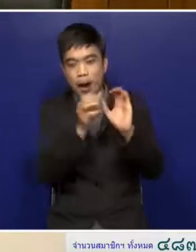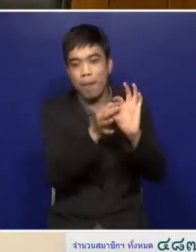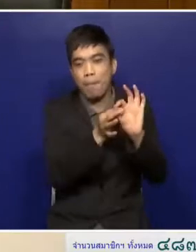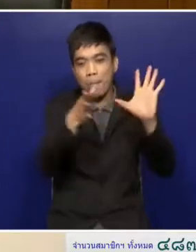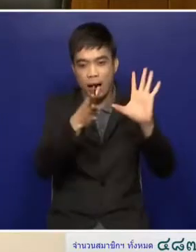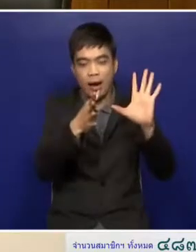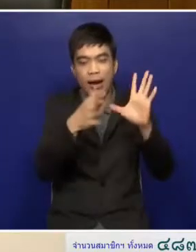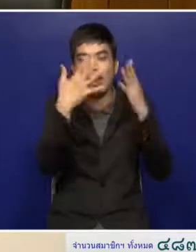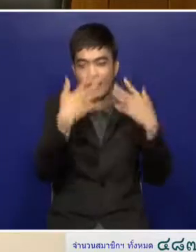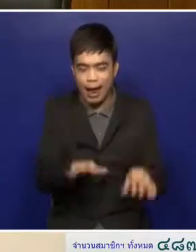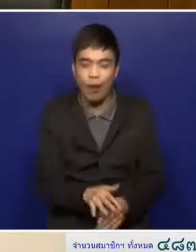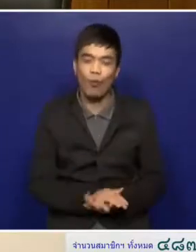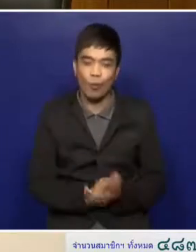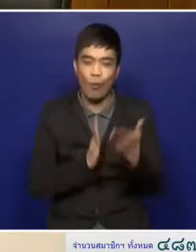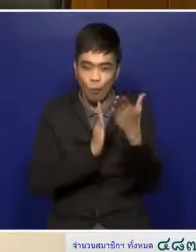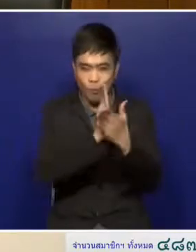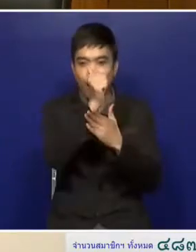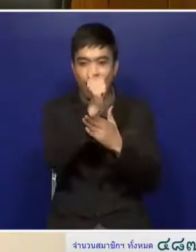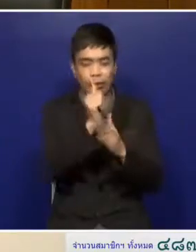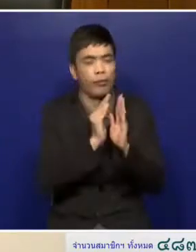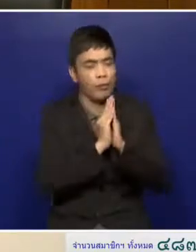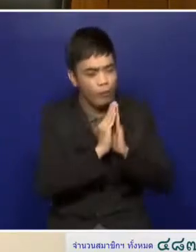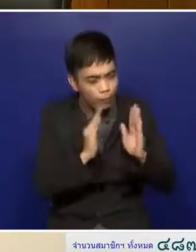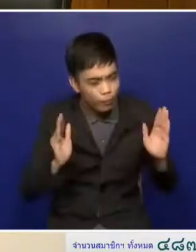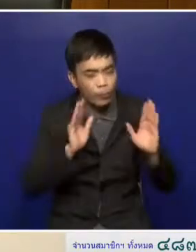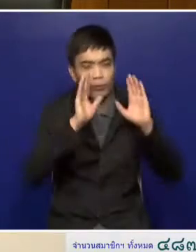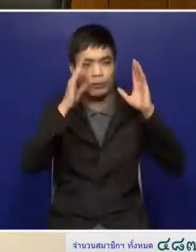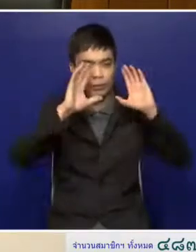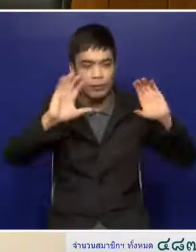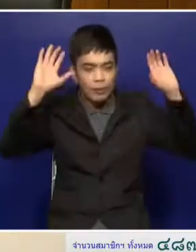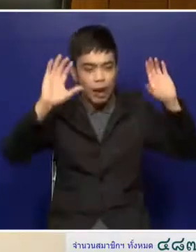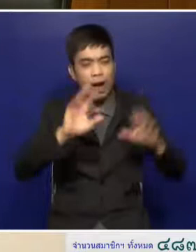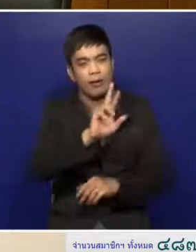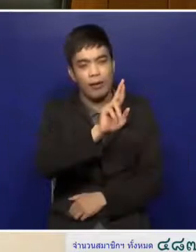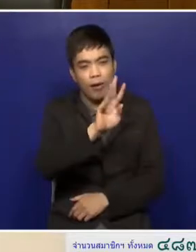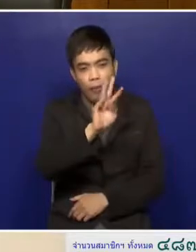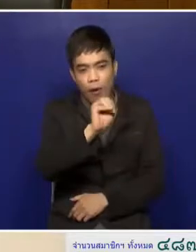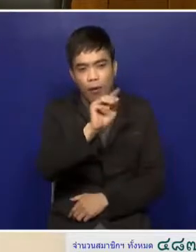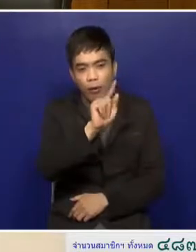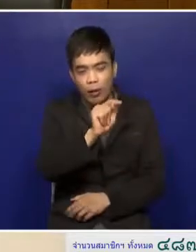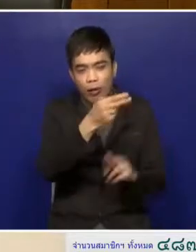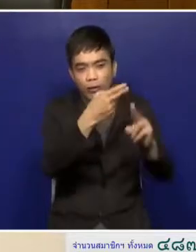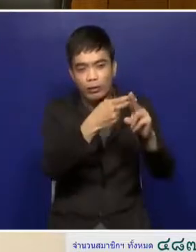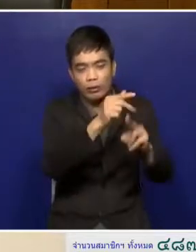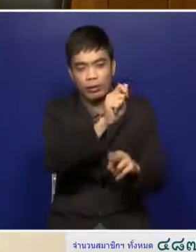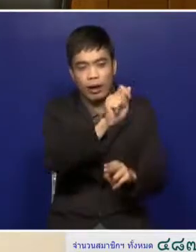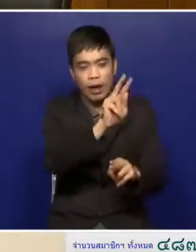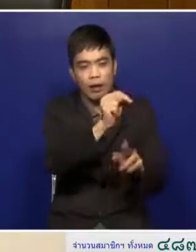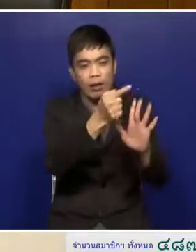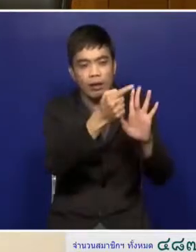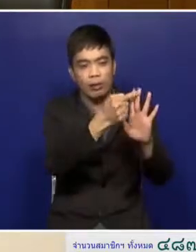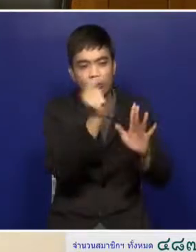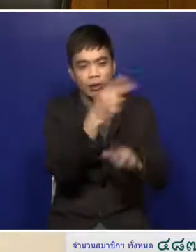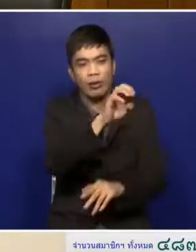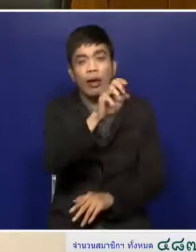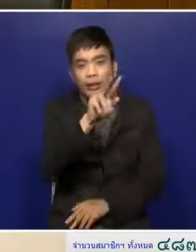ต้องขอขอบคุณรัฐมนตรีที่ได้ช่วยกันผลักดันเรื่องนี้ท่านรัฐมนตรีอนุทินชาญวีรกุลท่านรัฐมนตรีสาธารณสุข